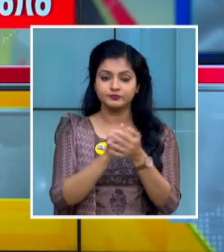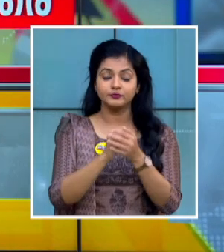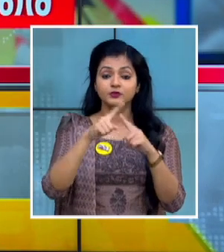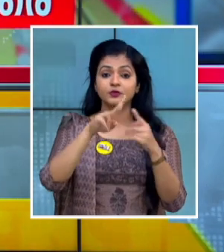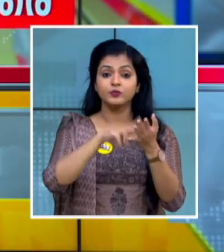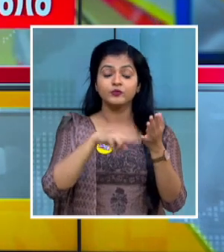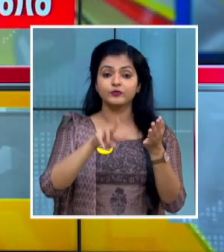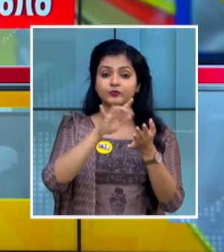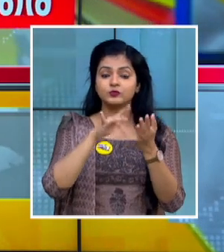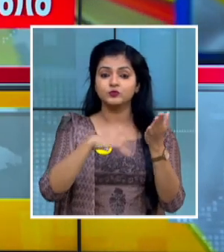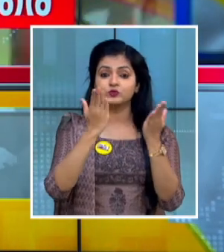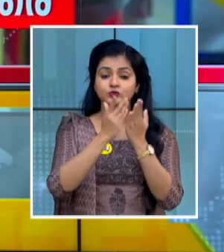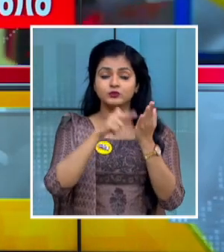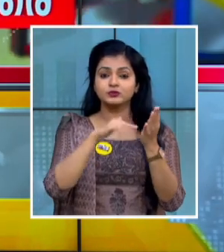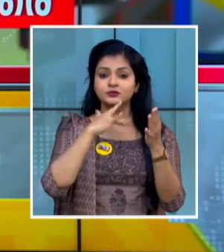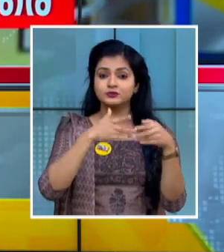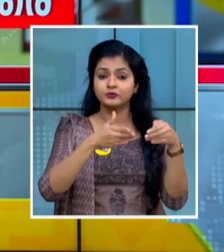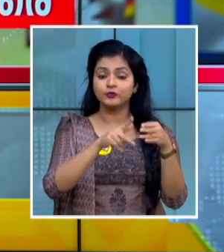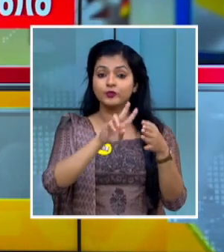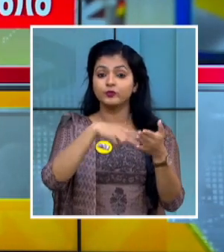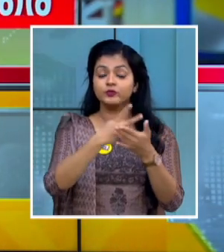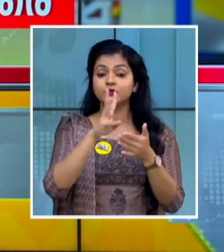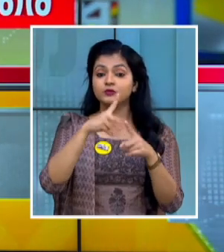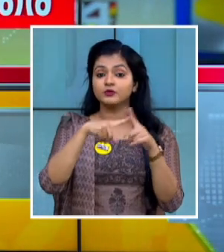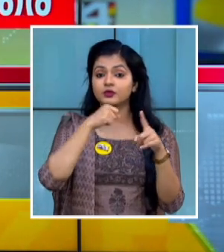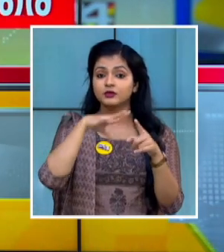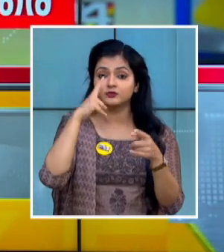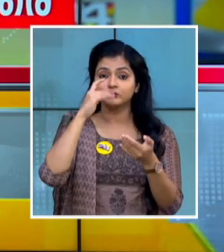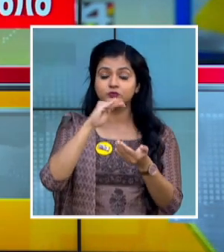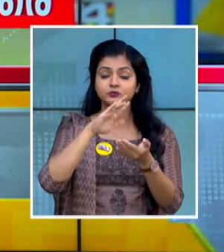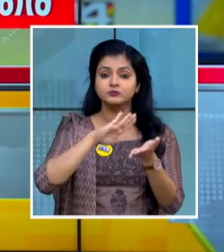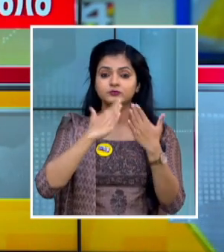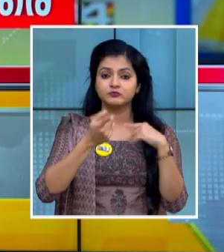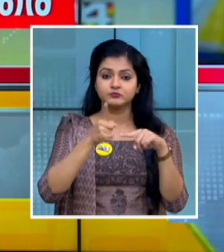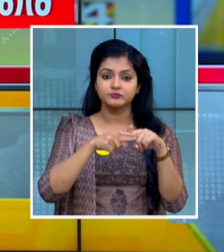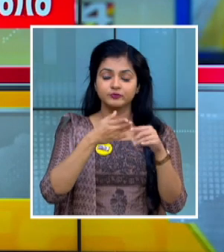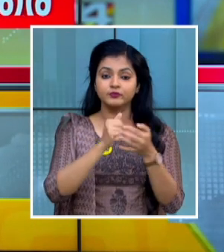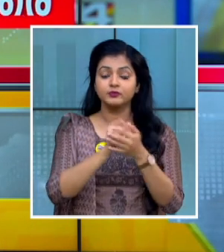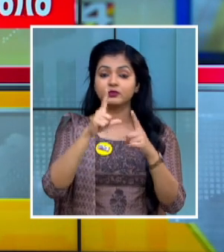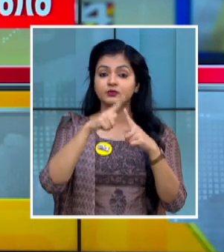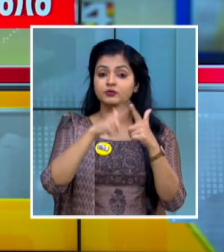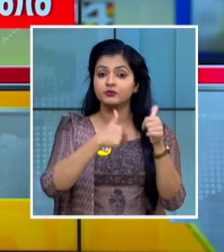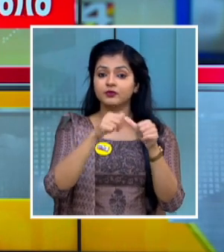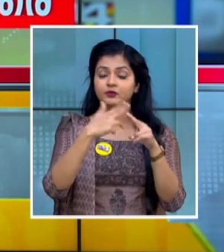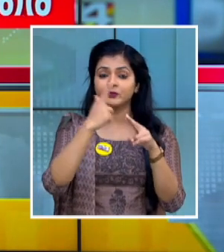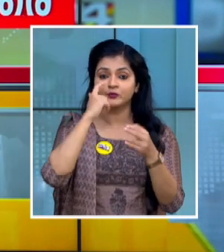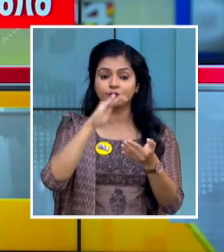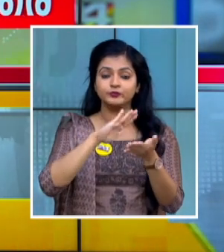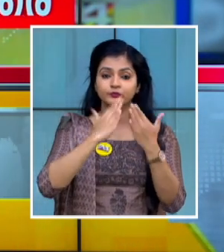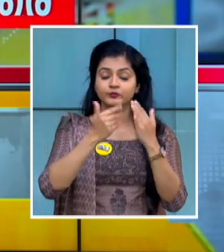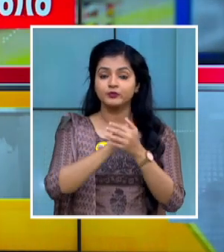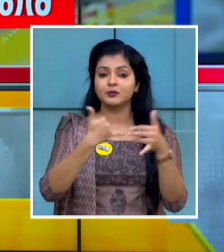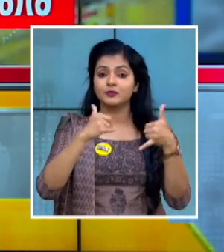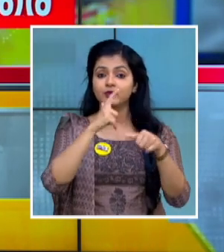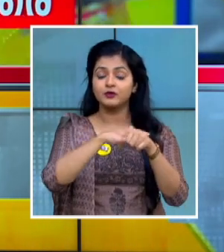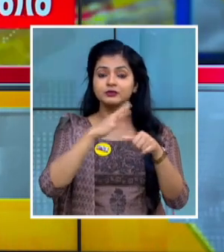തമിഴ്നാട് വിഴുപ്പുറത്ത് സ്കൂളിലെ അഴുക്കുചാലിൽ വീണ് 3.5 വയസ്സുകാരിക്ക് ദാരുണാന്ത്യം. ലിയ ലക്ഷ്മി സെൻ ആണ് മരിച്ചത്. കളിക്കുന്നതിനിടെ കുട്ടി